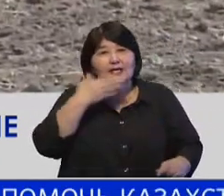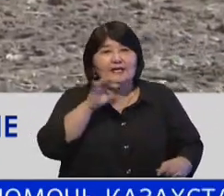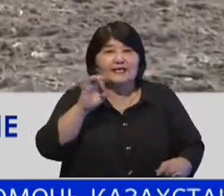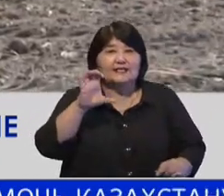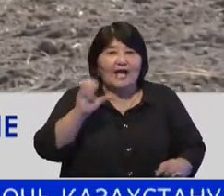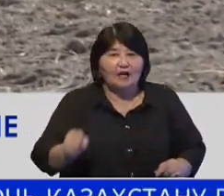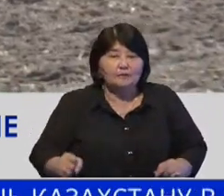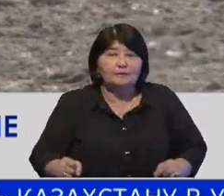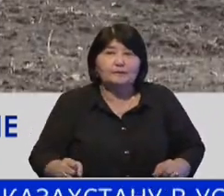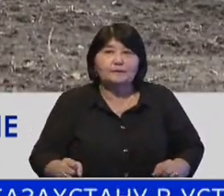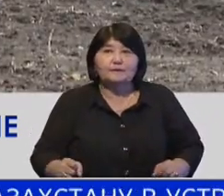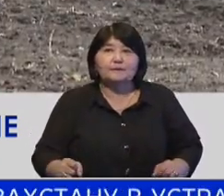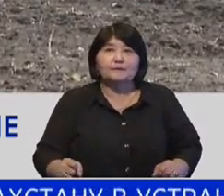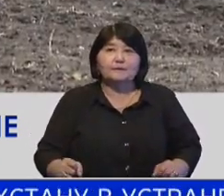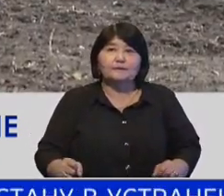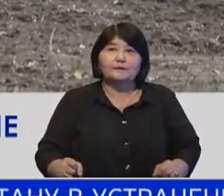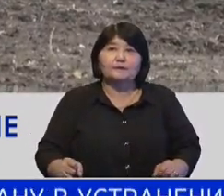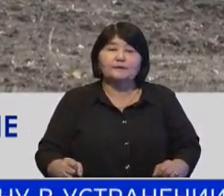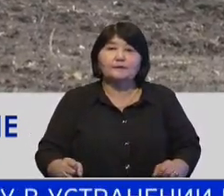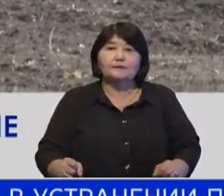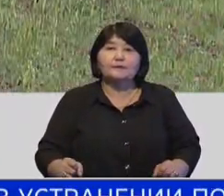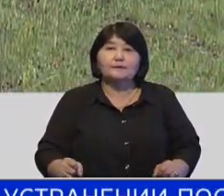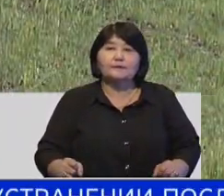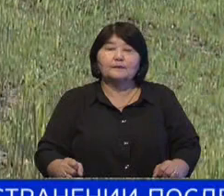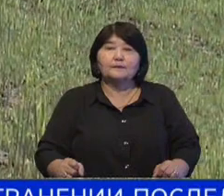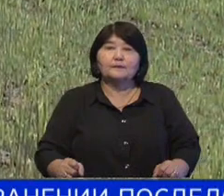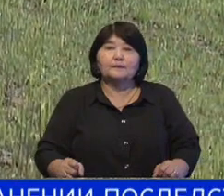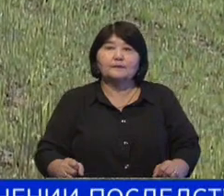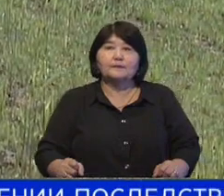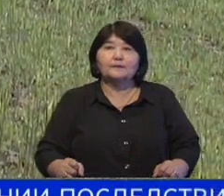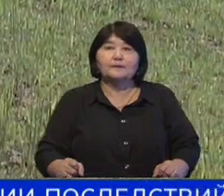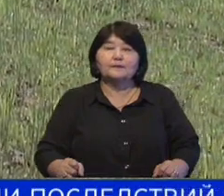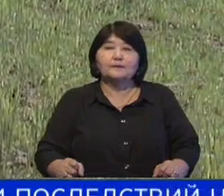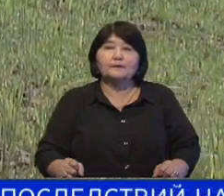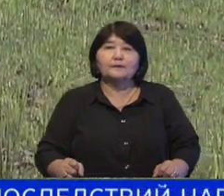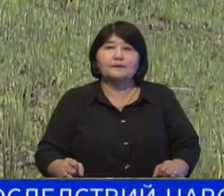Галымжан Жумназар, Акимжан Жултаев, Санжар Мансур, Турихан Хожахмедов, телеканал Кызылорда.